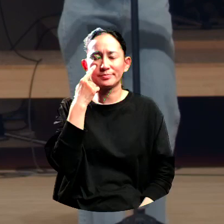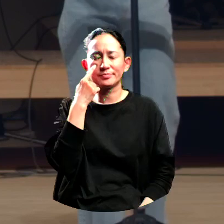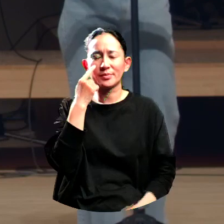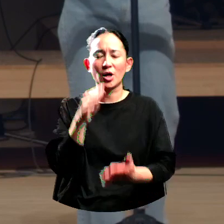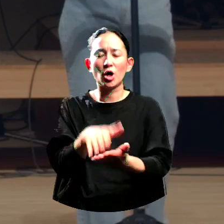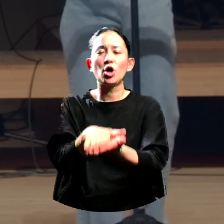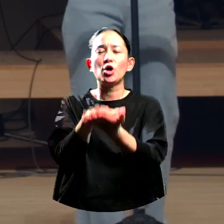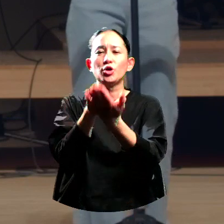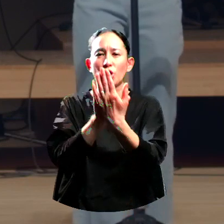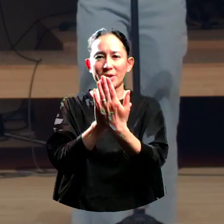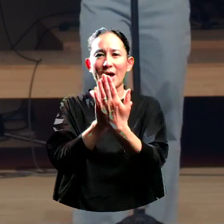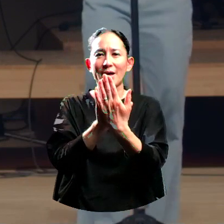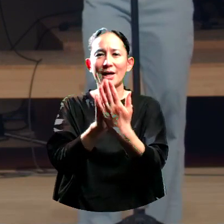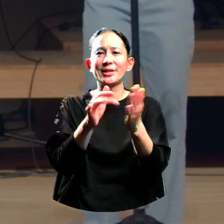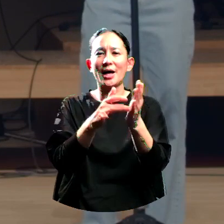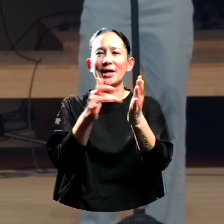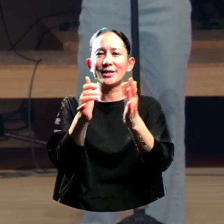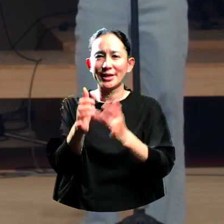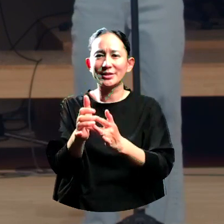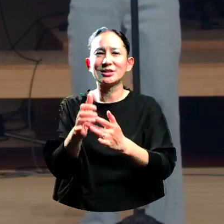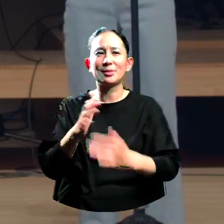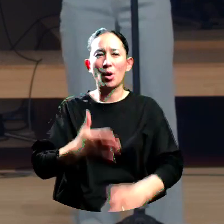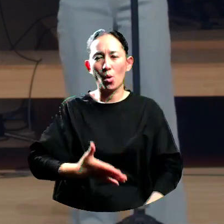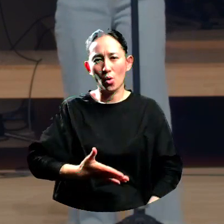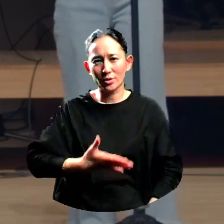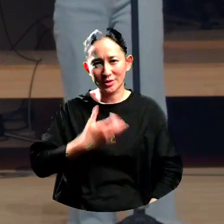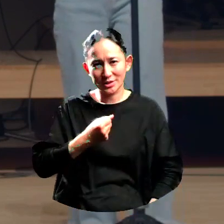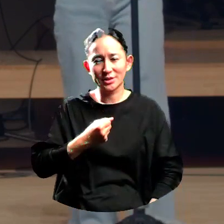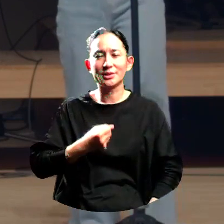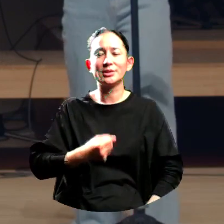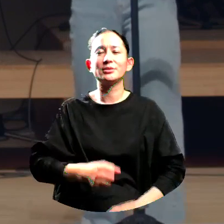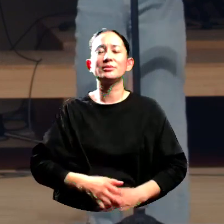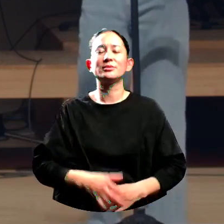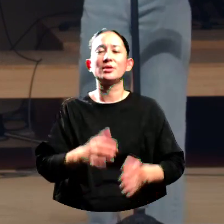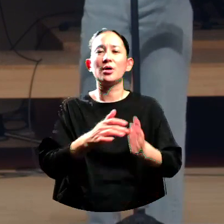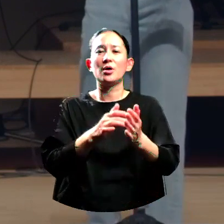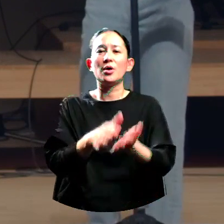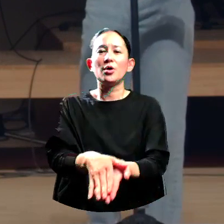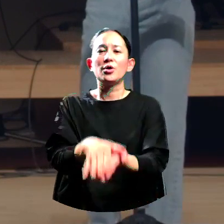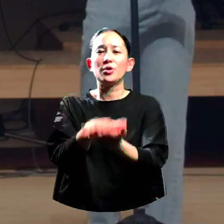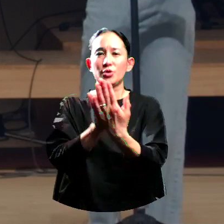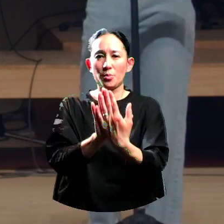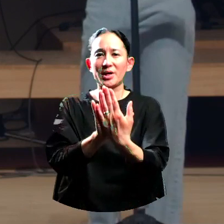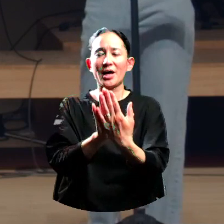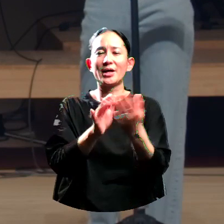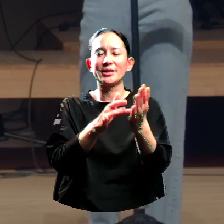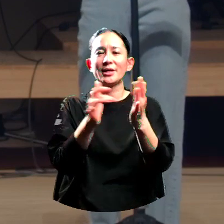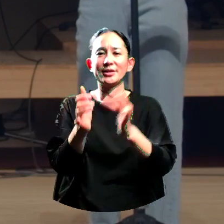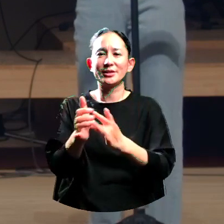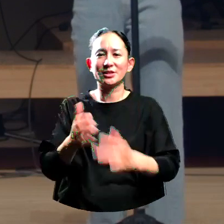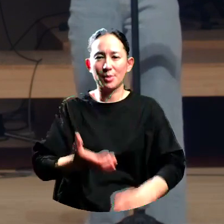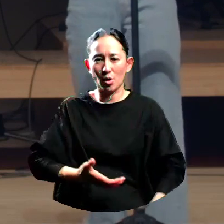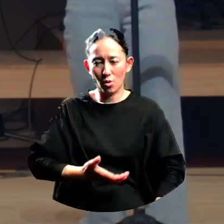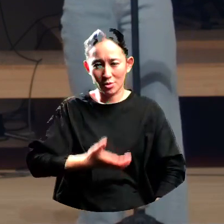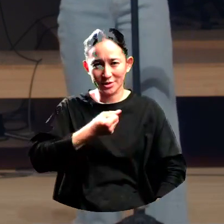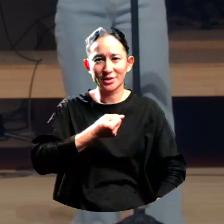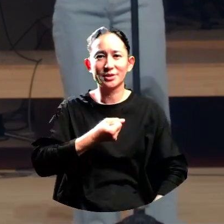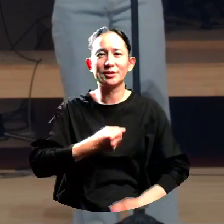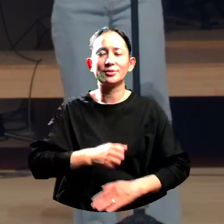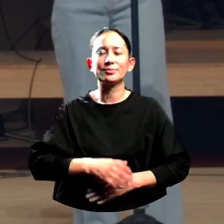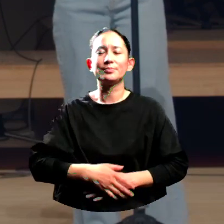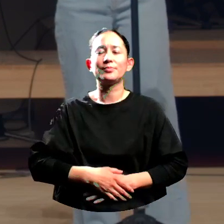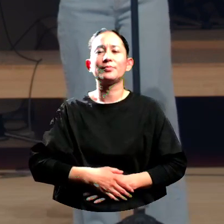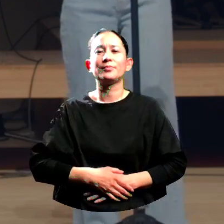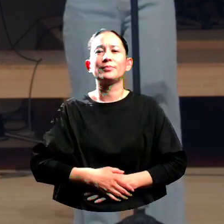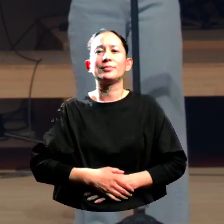を信じる。 Believe in Jesus who has risen. よみがえられたイエス様を信じる。 Believe in Jesus who has